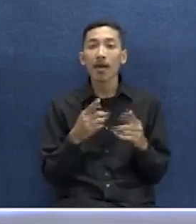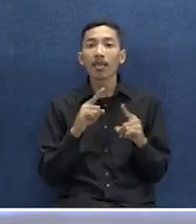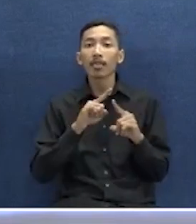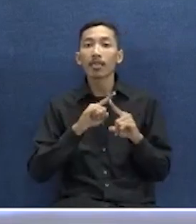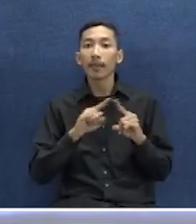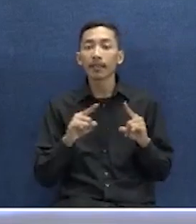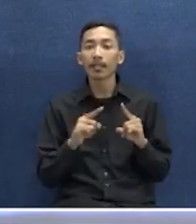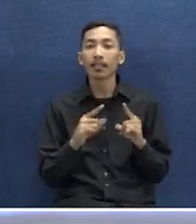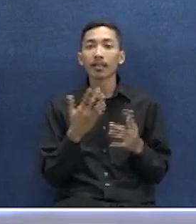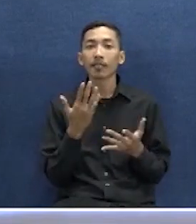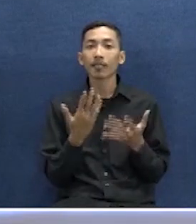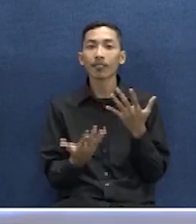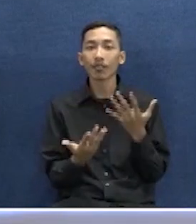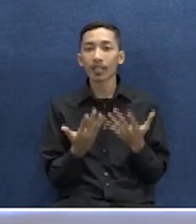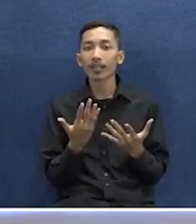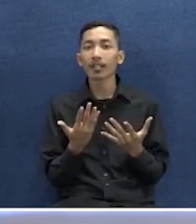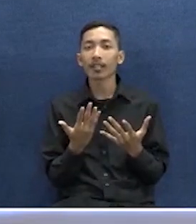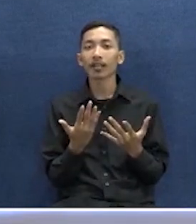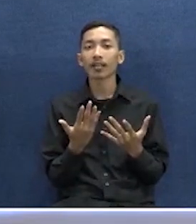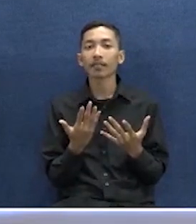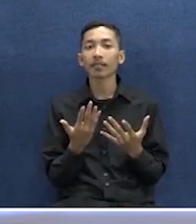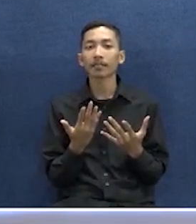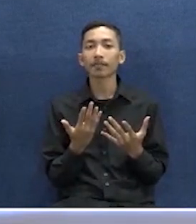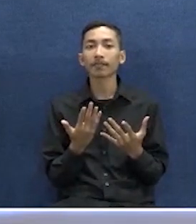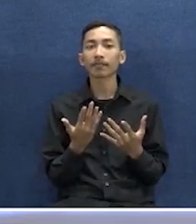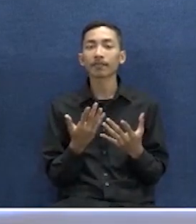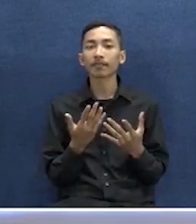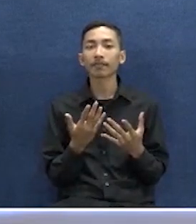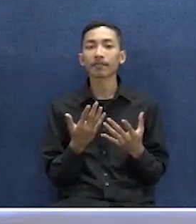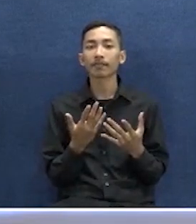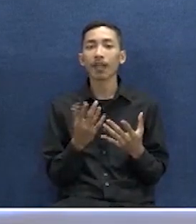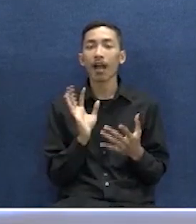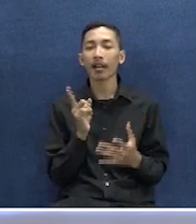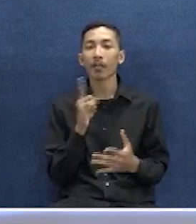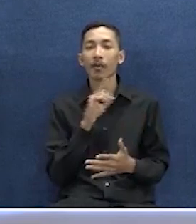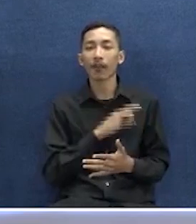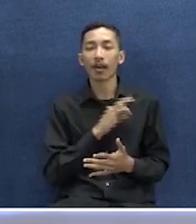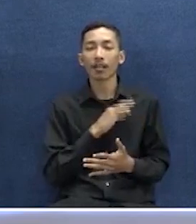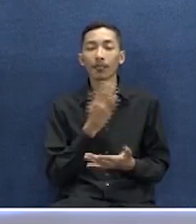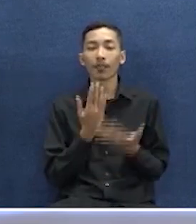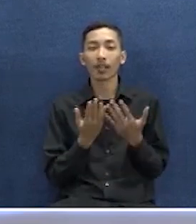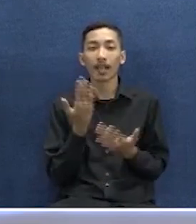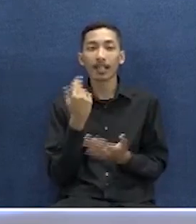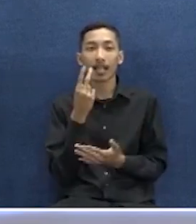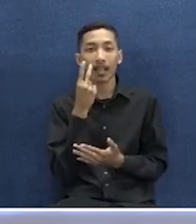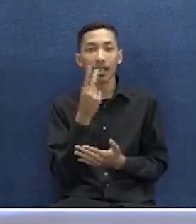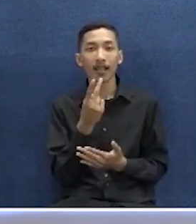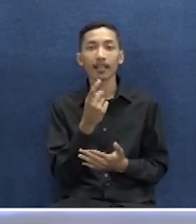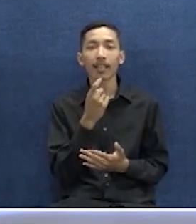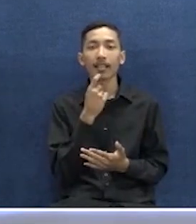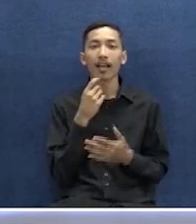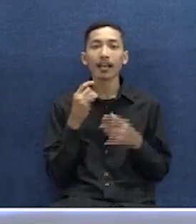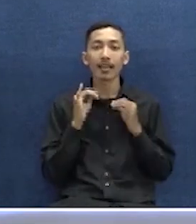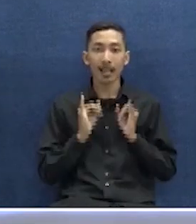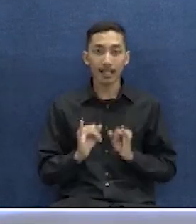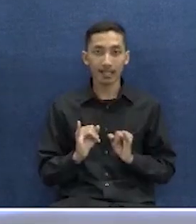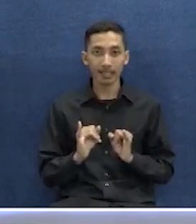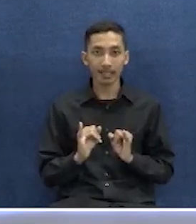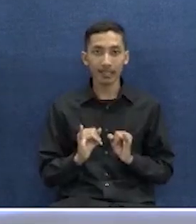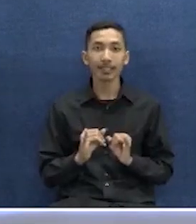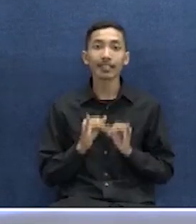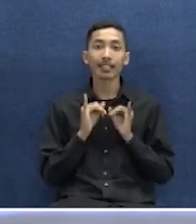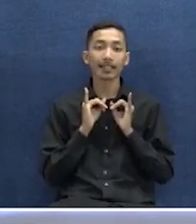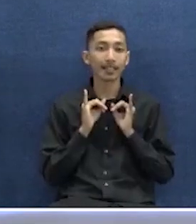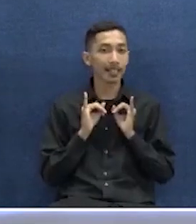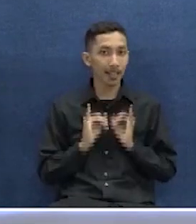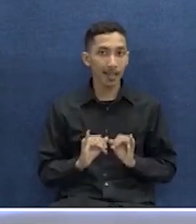lagi kembali ke er Tension yang dikejarnya dan bahkan kalau misalnya saya lihat tadi kan bicara mengenai ikhlas tadi juga feat